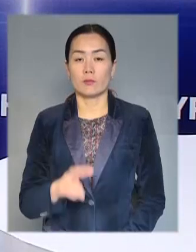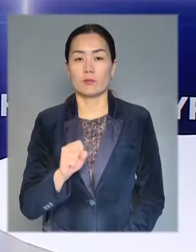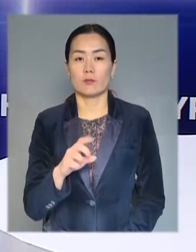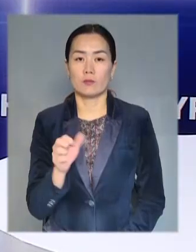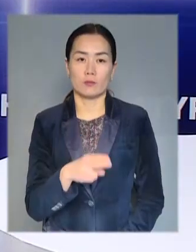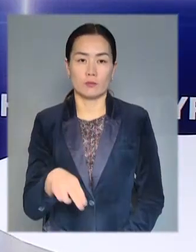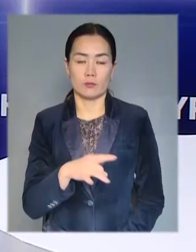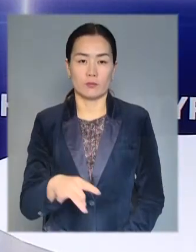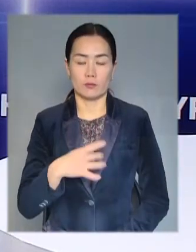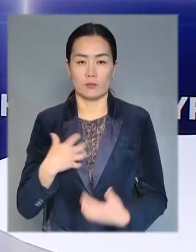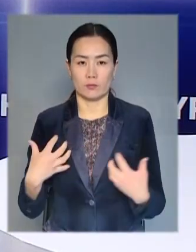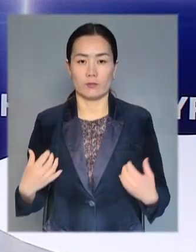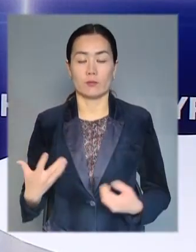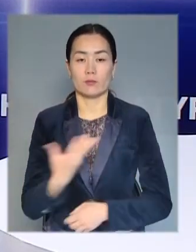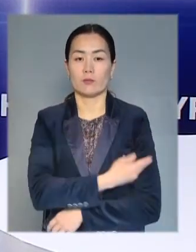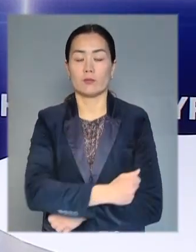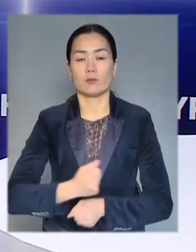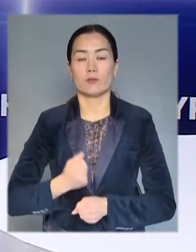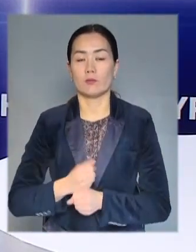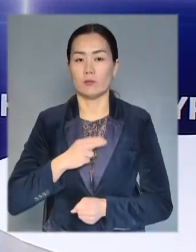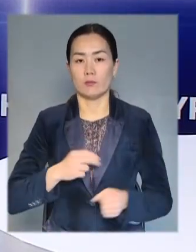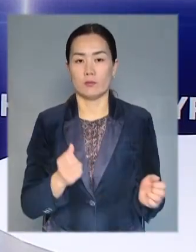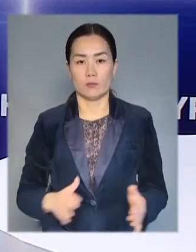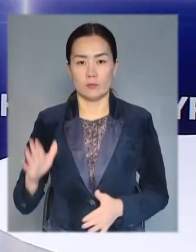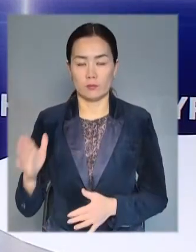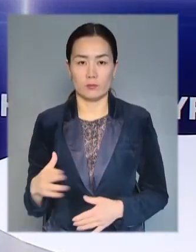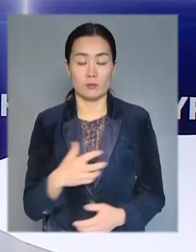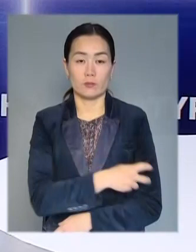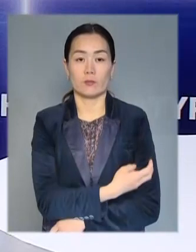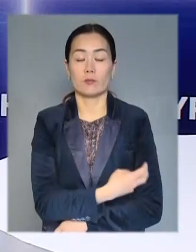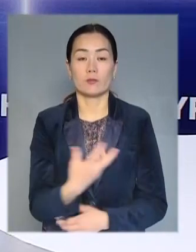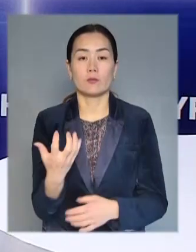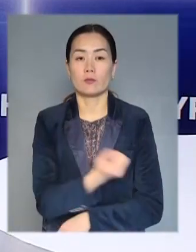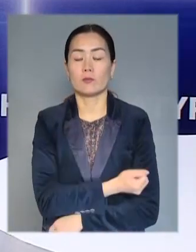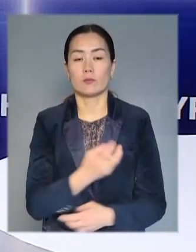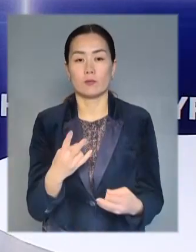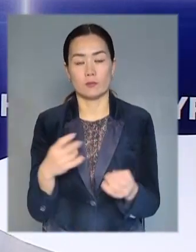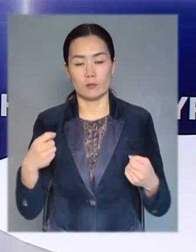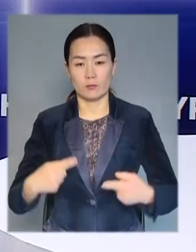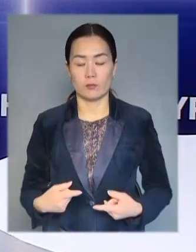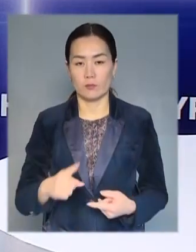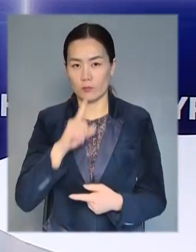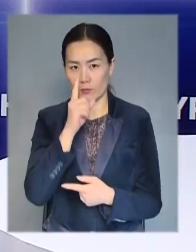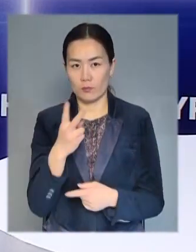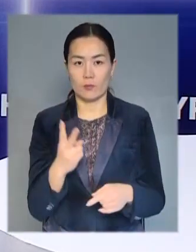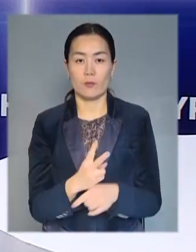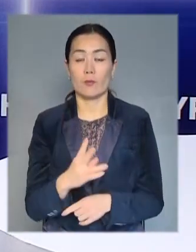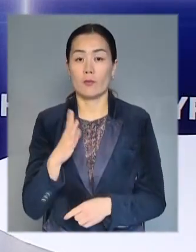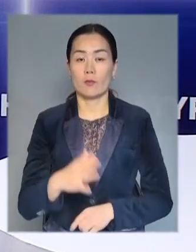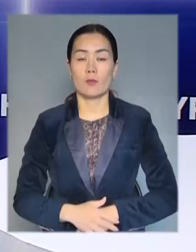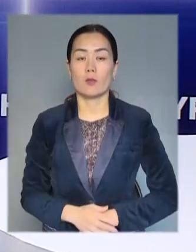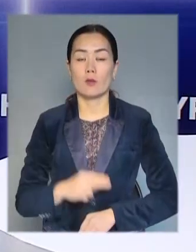Махамбет ауданында төрттілікке екпе жұмыстары жүріп жатыр. Малдәрігерлері вакцинацияны талап бойынша жылына 2 рет